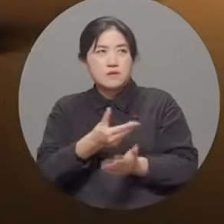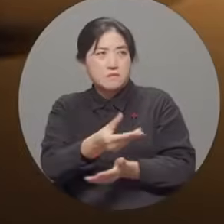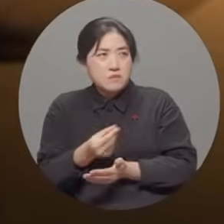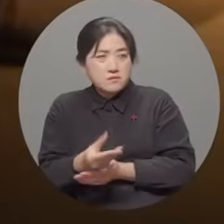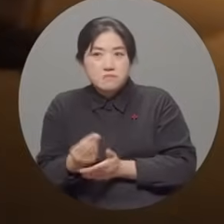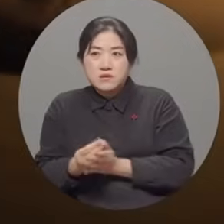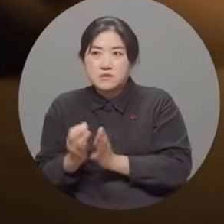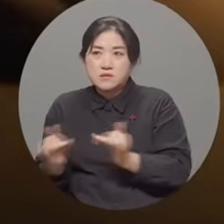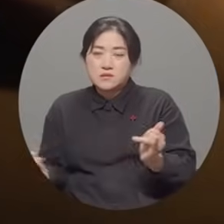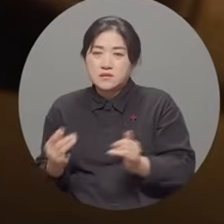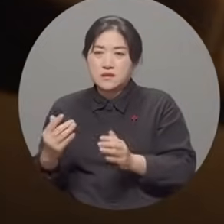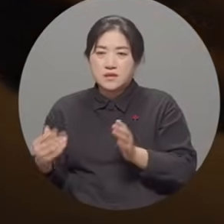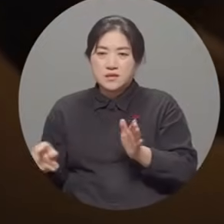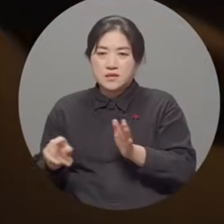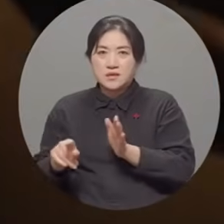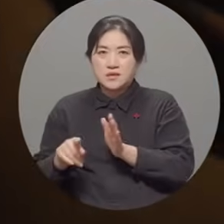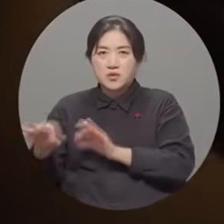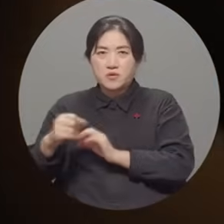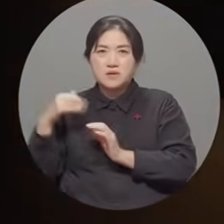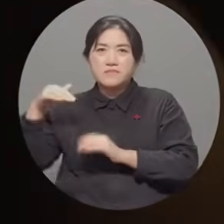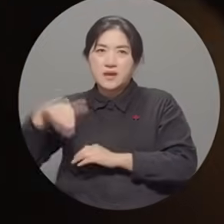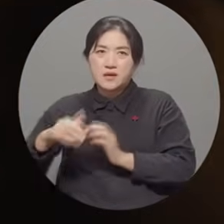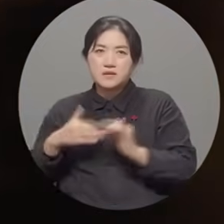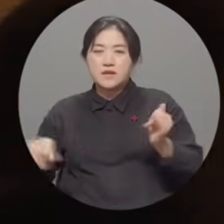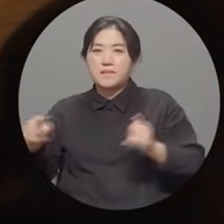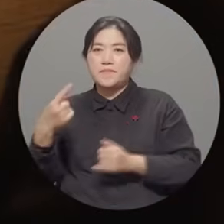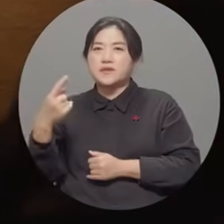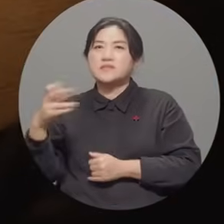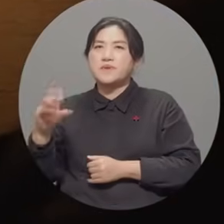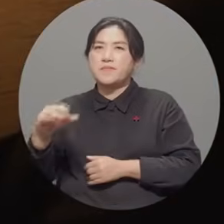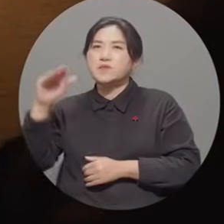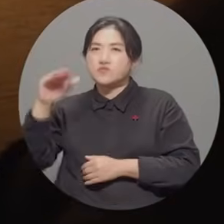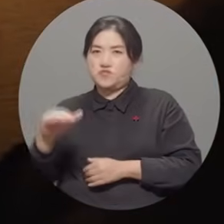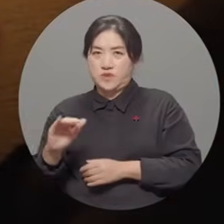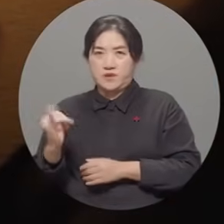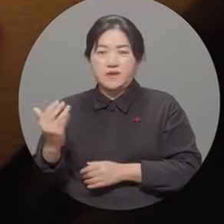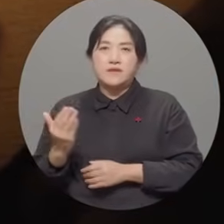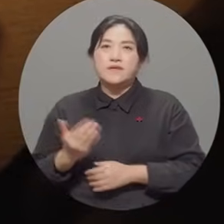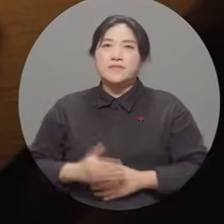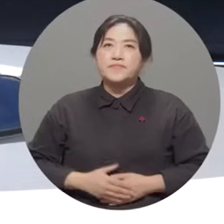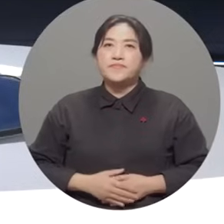저신용자는 120만 명에 이르는 것으로 추산됩니다. MBC 뉴스 임현주입니다.